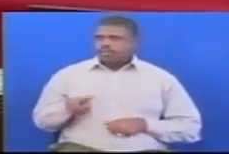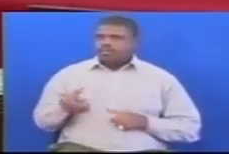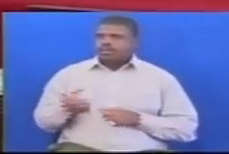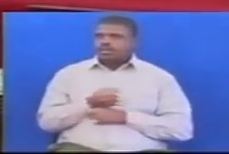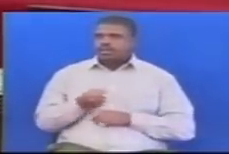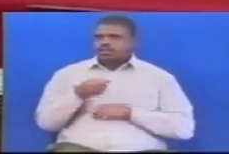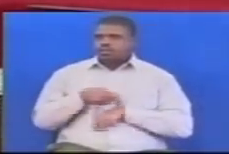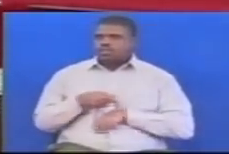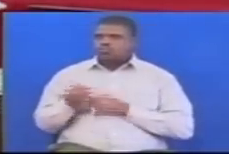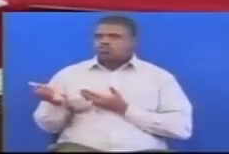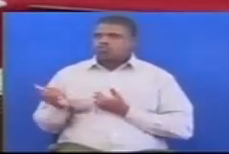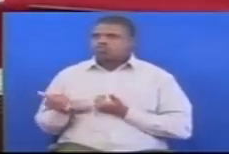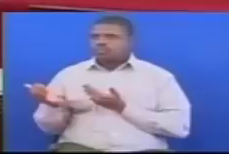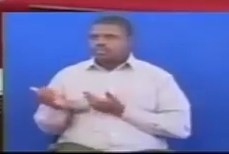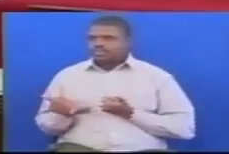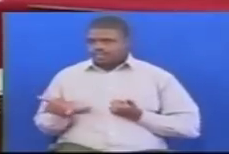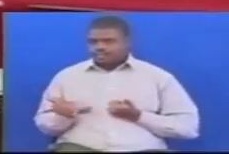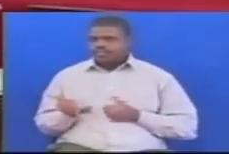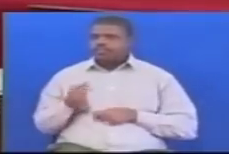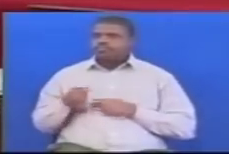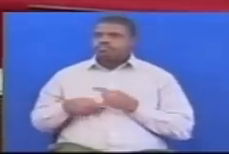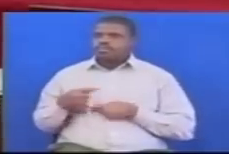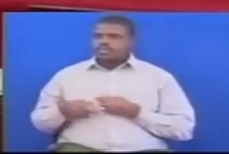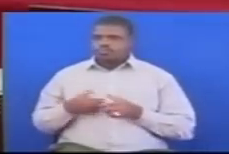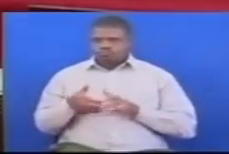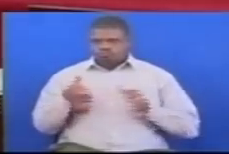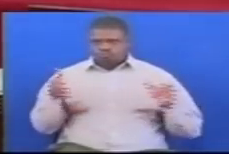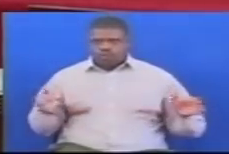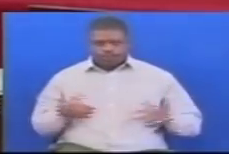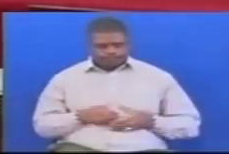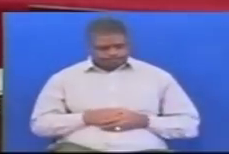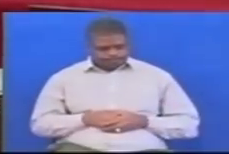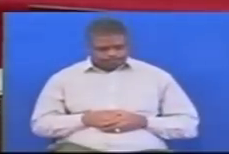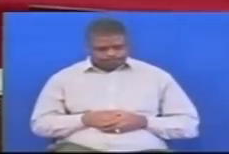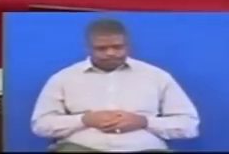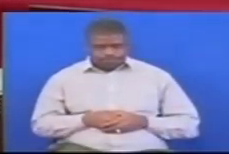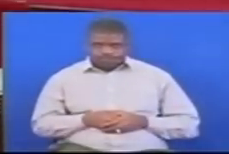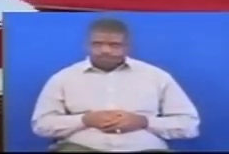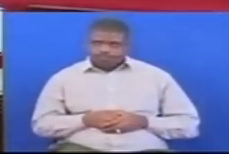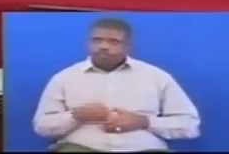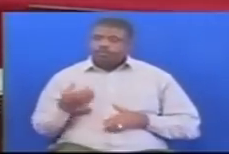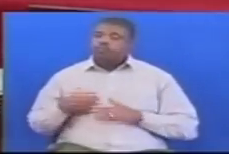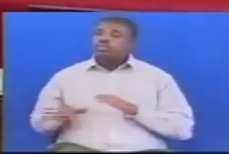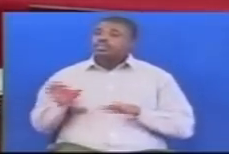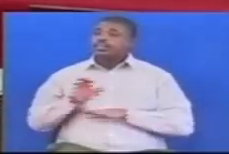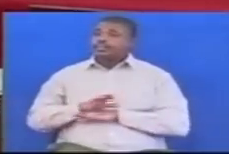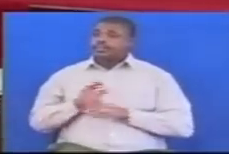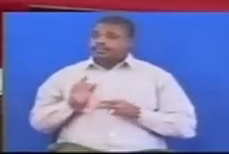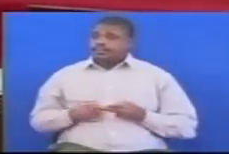wakati tunasubiri huo mradi mkubwa. Mheshimiwa mwenyekiti,